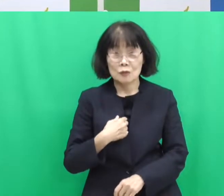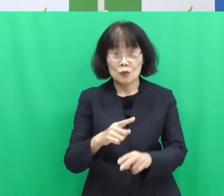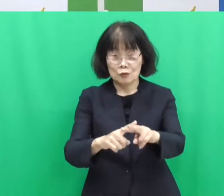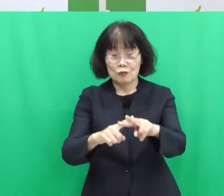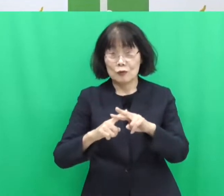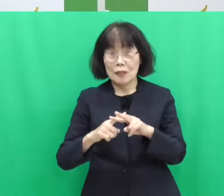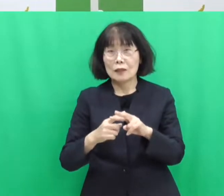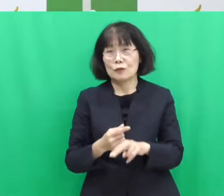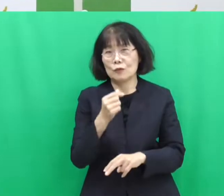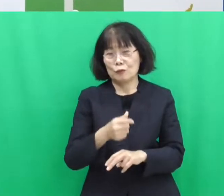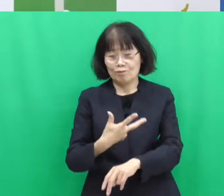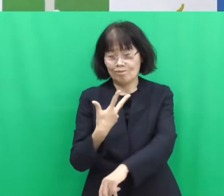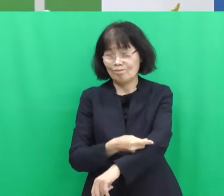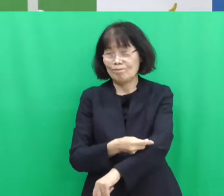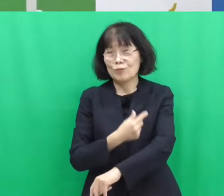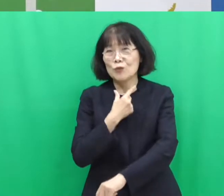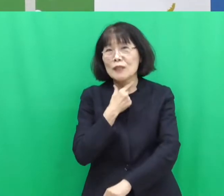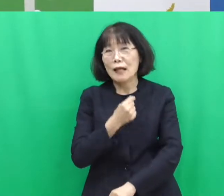受けたら接種いたします。